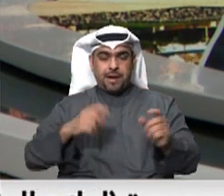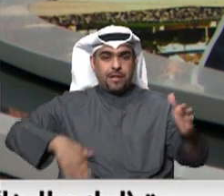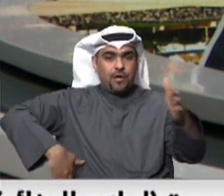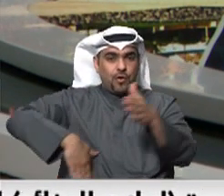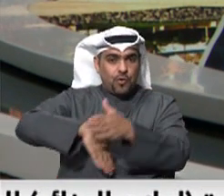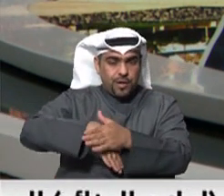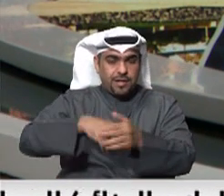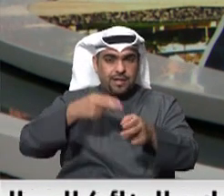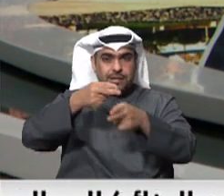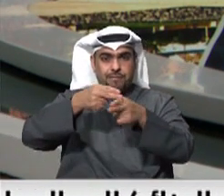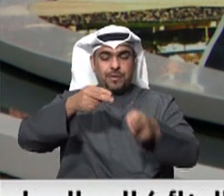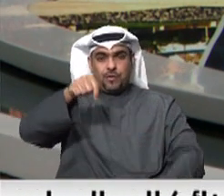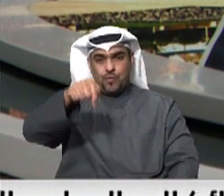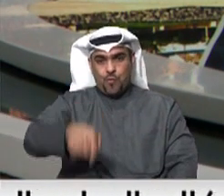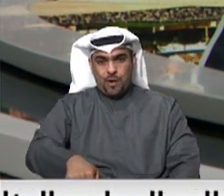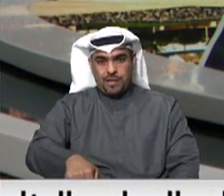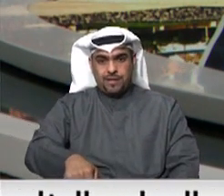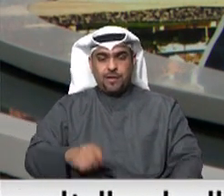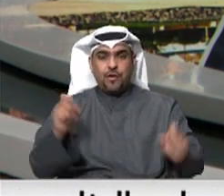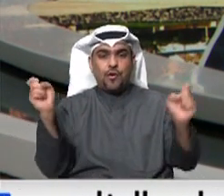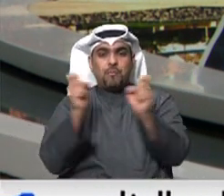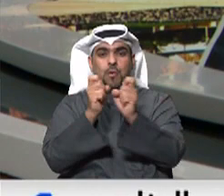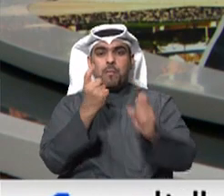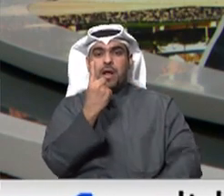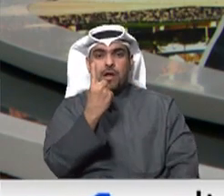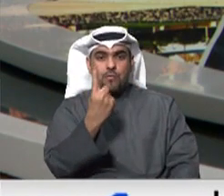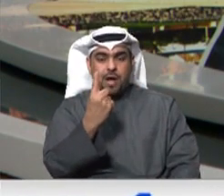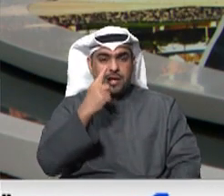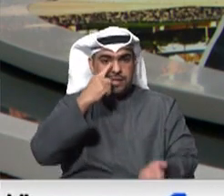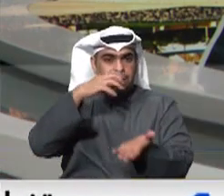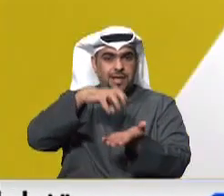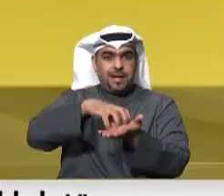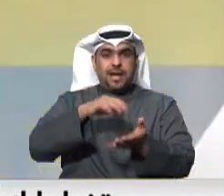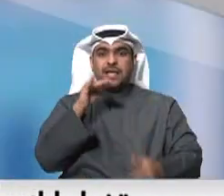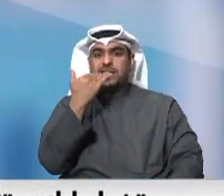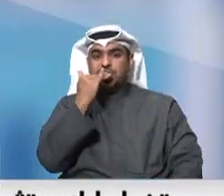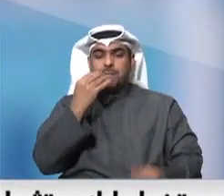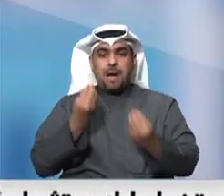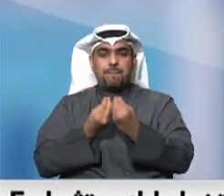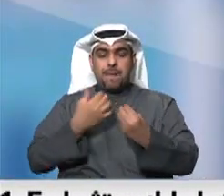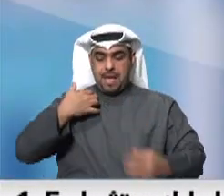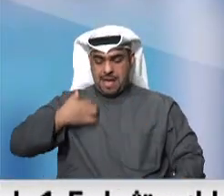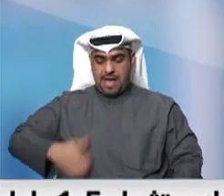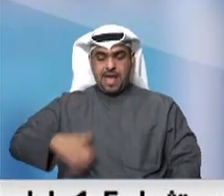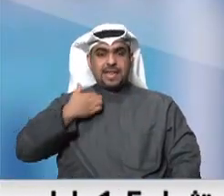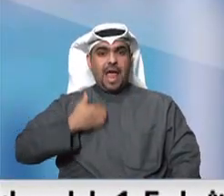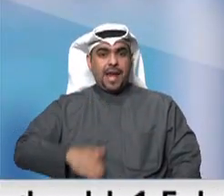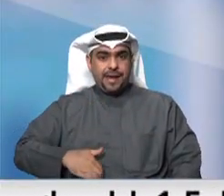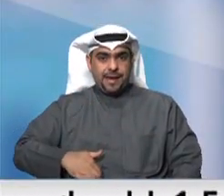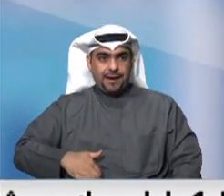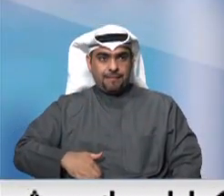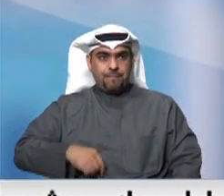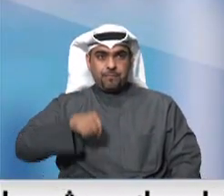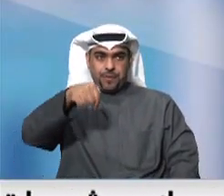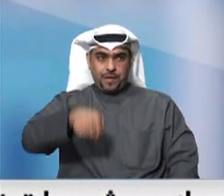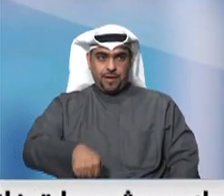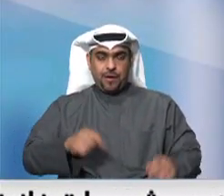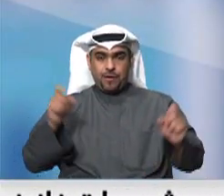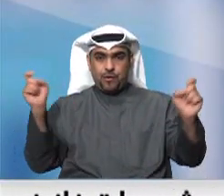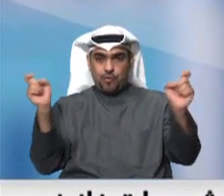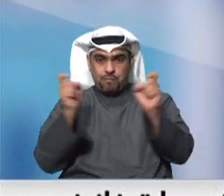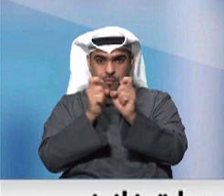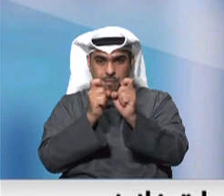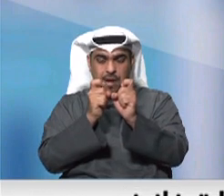القدم بمواجهة واحدة تجمع الشباب بضيف خيطان، ويدخل صاحب الأرض اللقاء في المركز